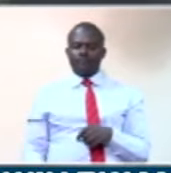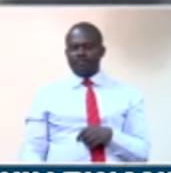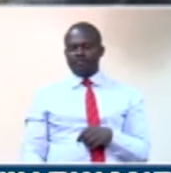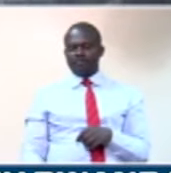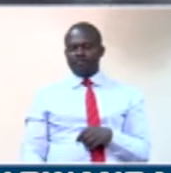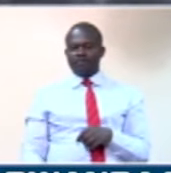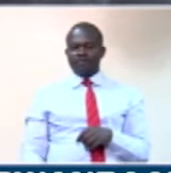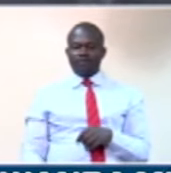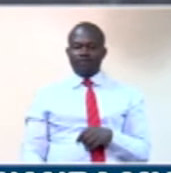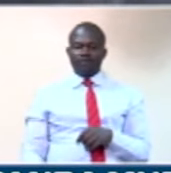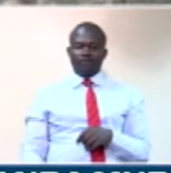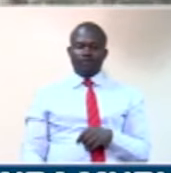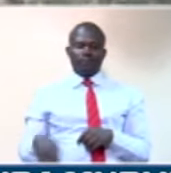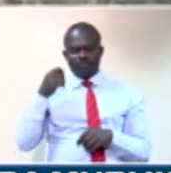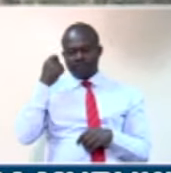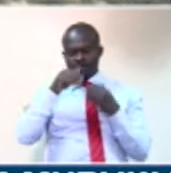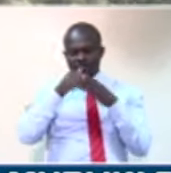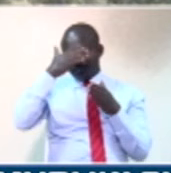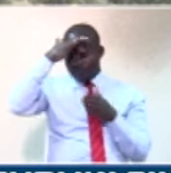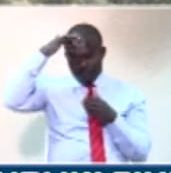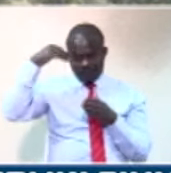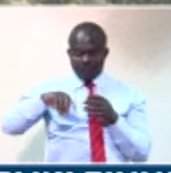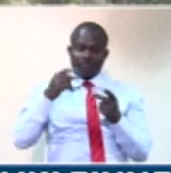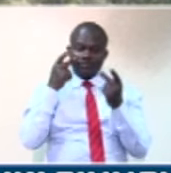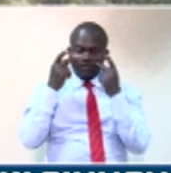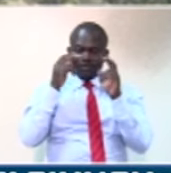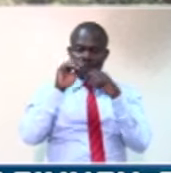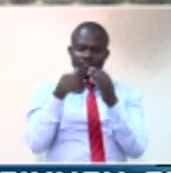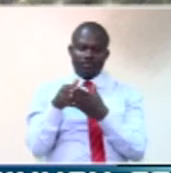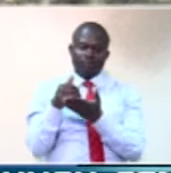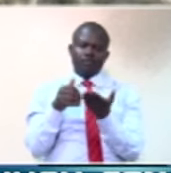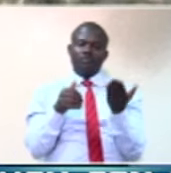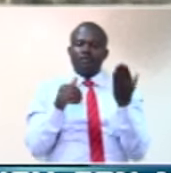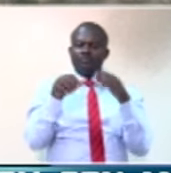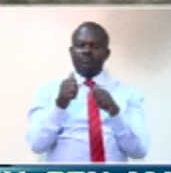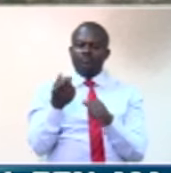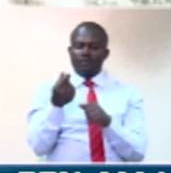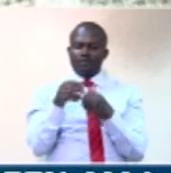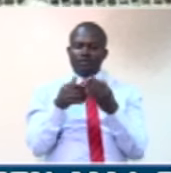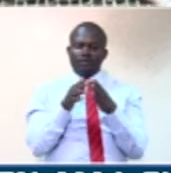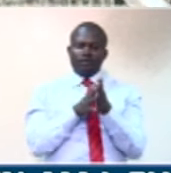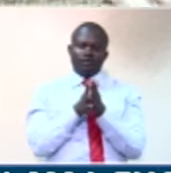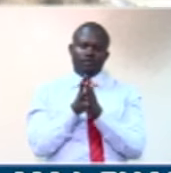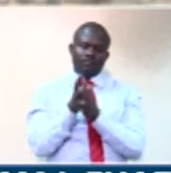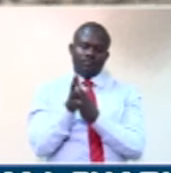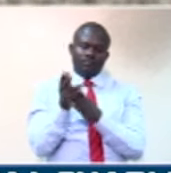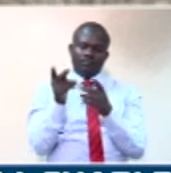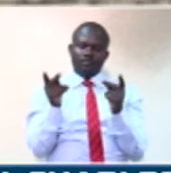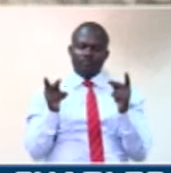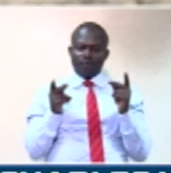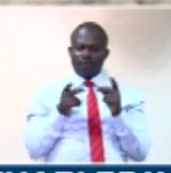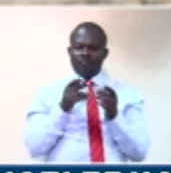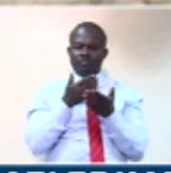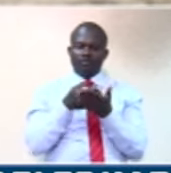gusarura atabirye burya biba bigoye kuvuga ngo agiye gufata amafaranga ajya kuyashora aho azasabwa